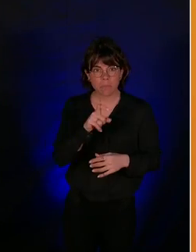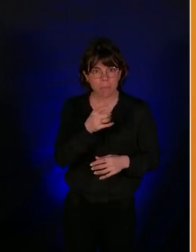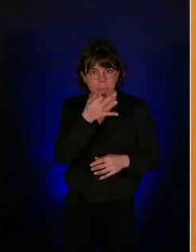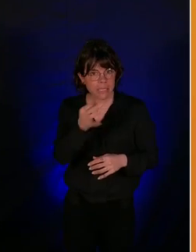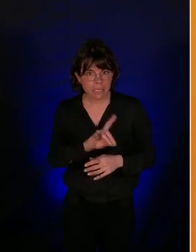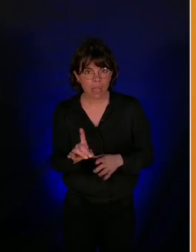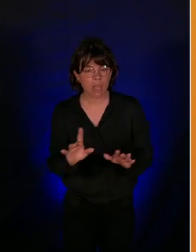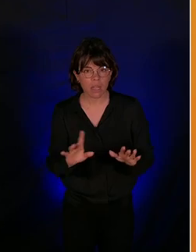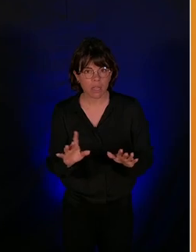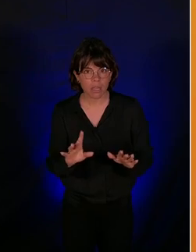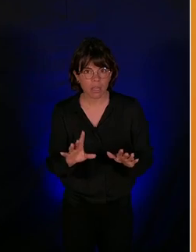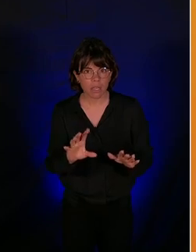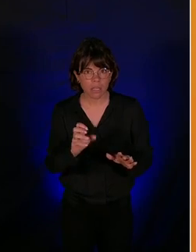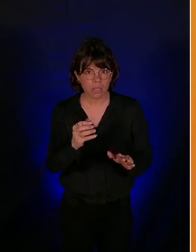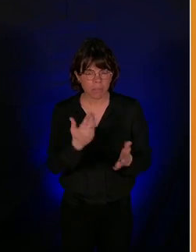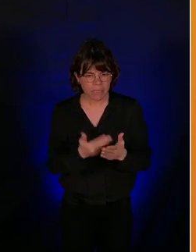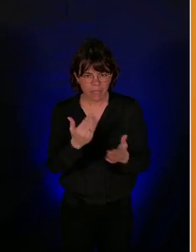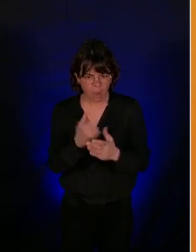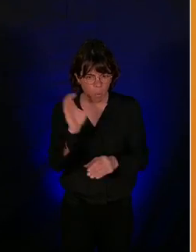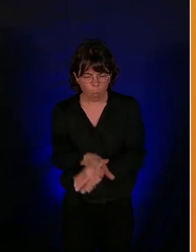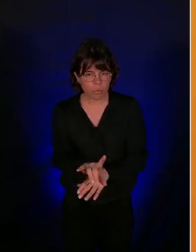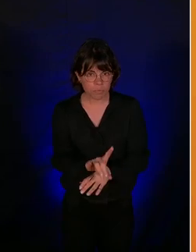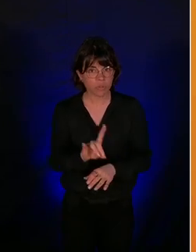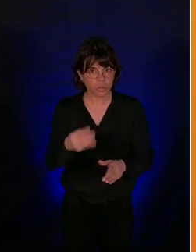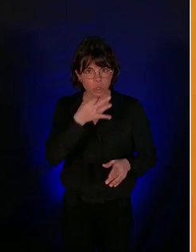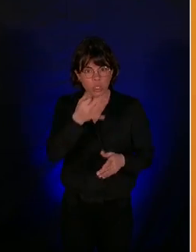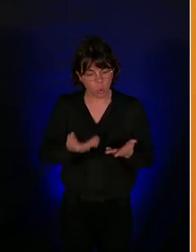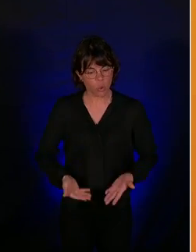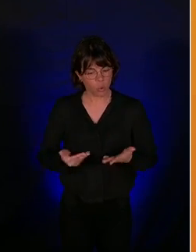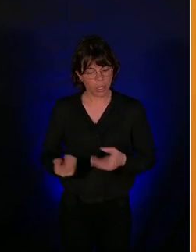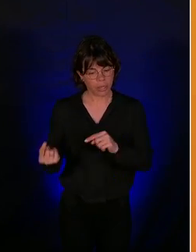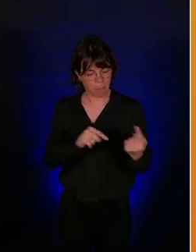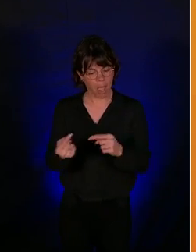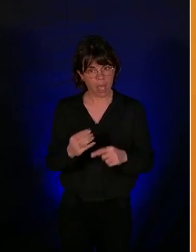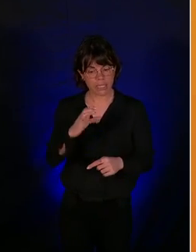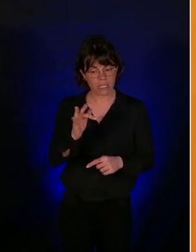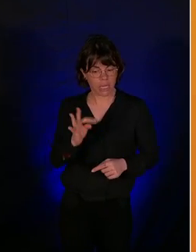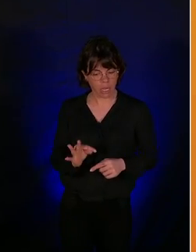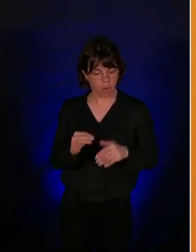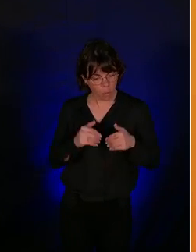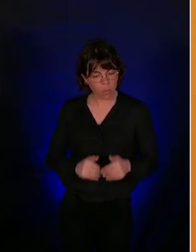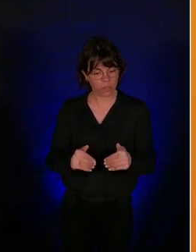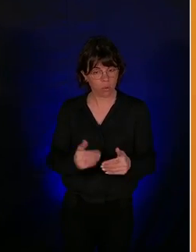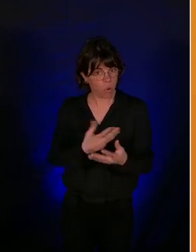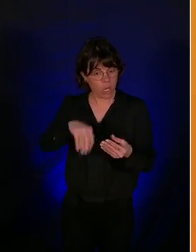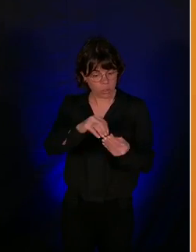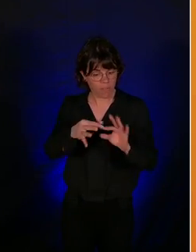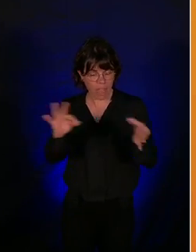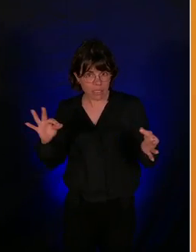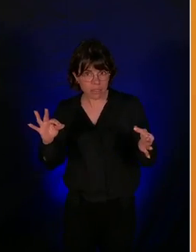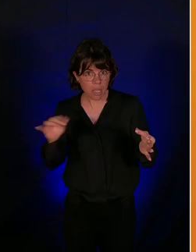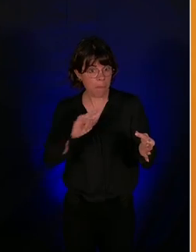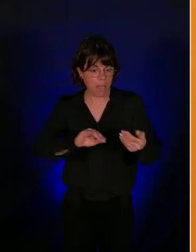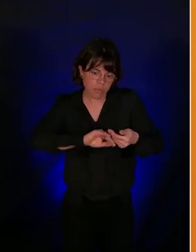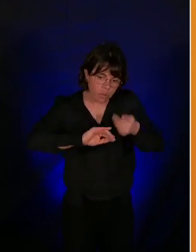et merci de d'affirmer c'est pas ça que je m'oppose je me dis qu'aujourd'hui il a un débat dans la CGT qui qui doit durer donc il faudra juste rajouter cette phrase j'ai pas dit d'en sortir